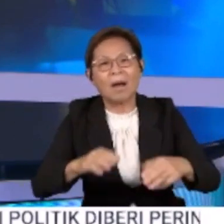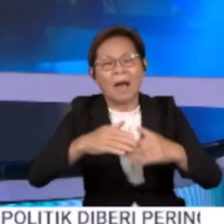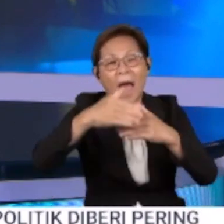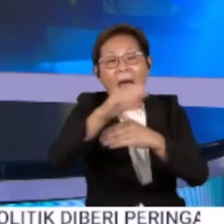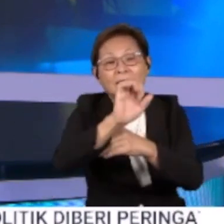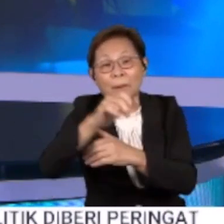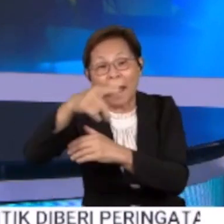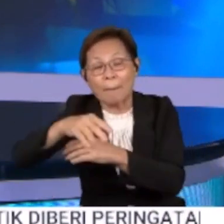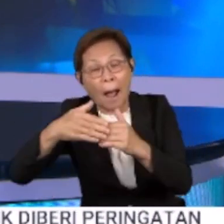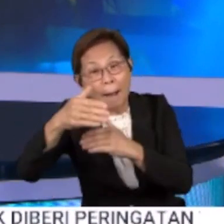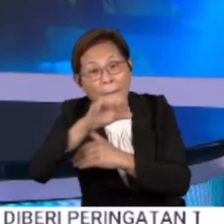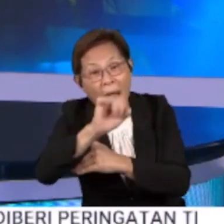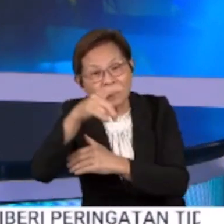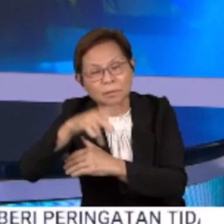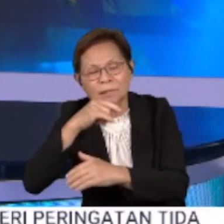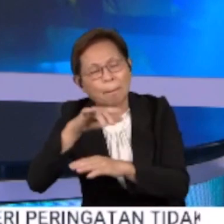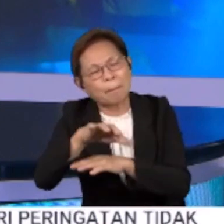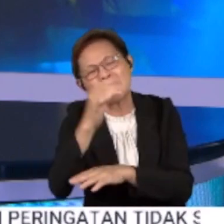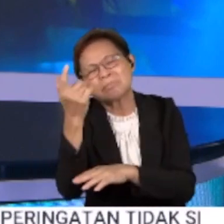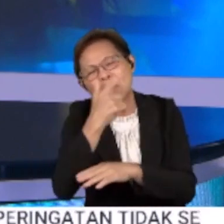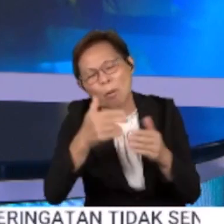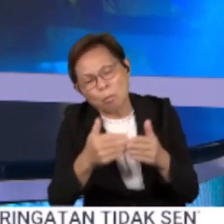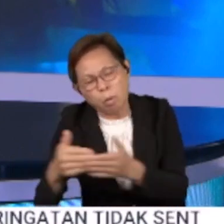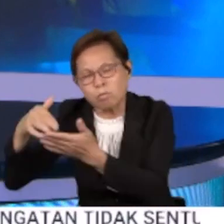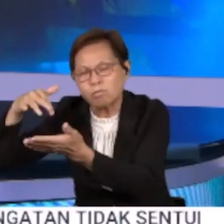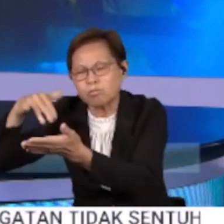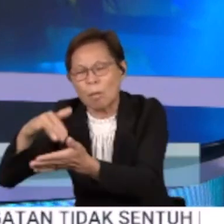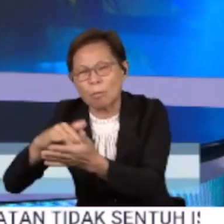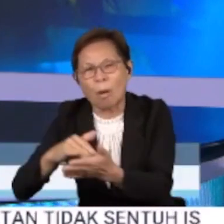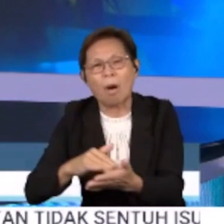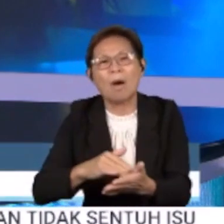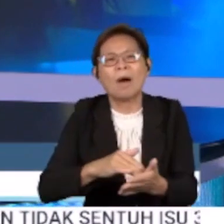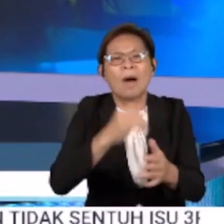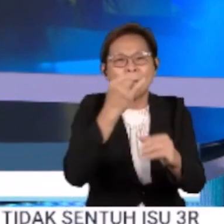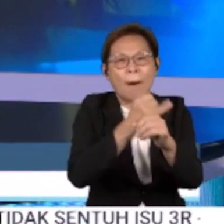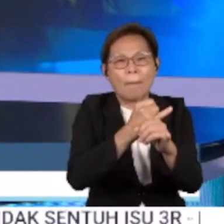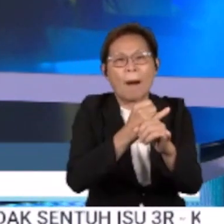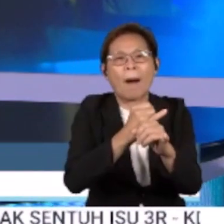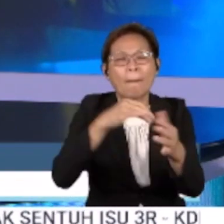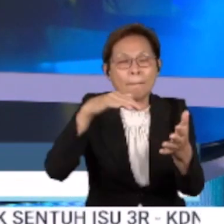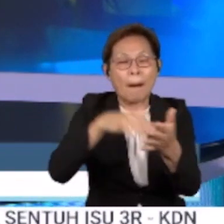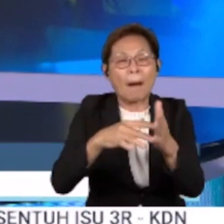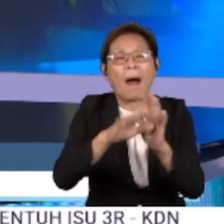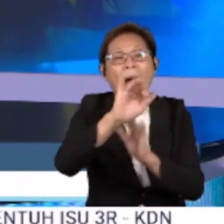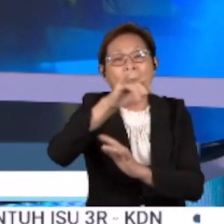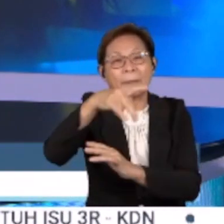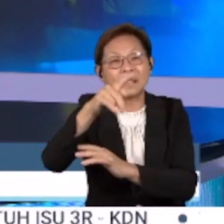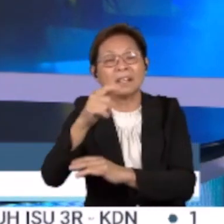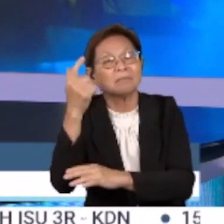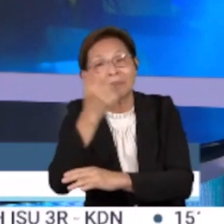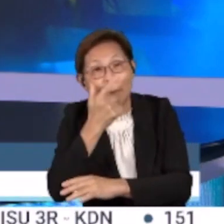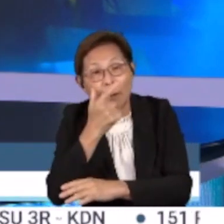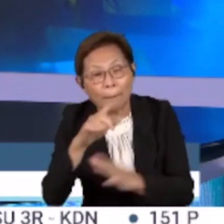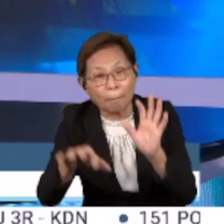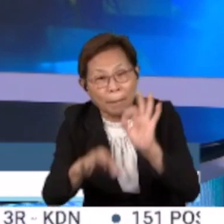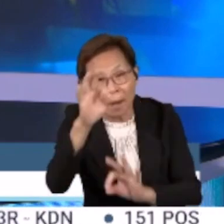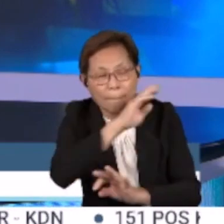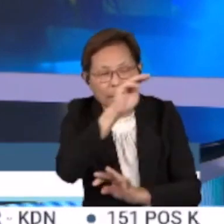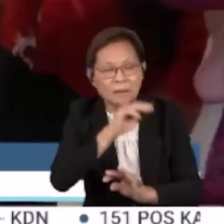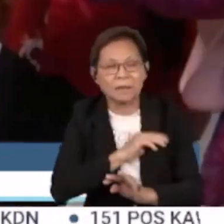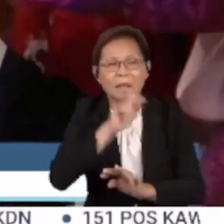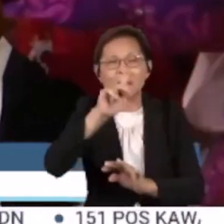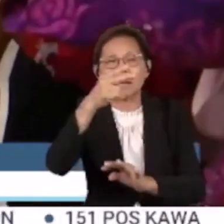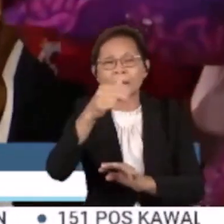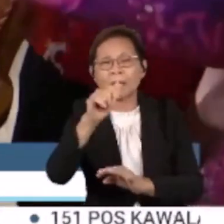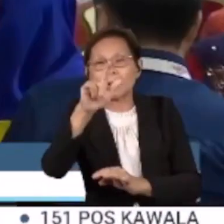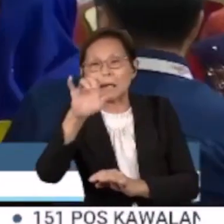sijil pelajaran Malaysia SPM tidak memilih untuk melanjutkan pengajian di peringkat institusi pengajian tinggi IPT. Menterinya Datuk Seri Muhammad